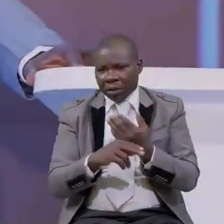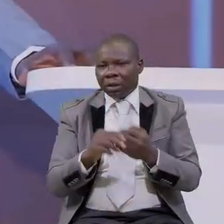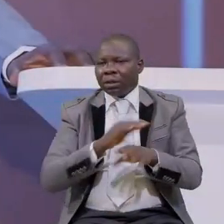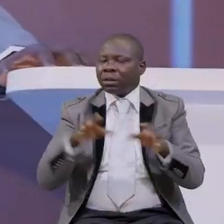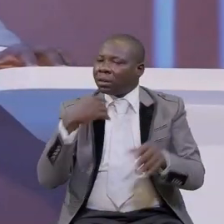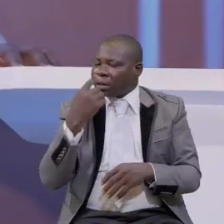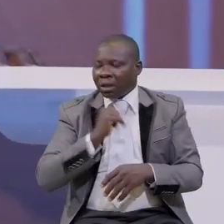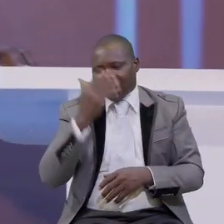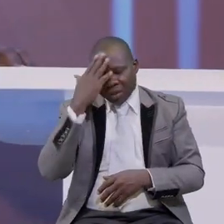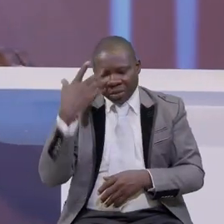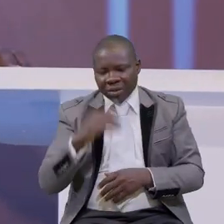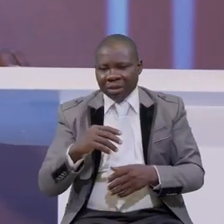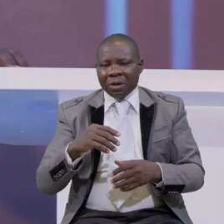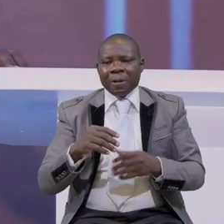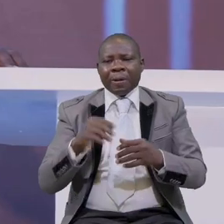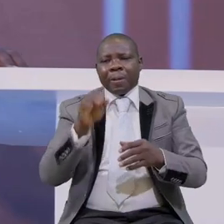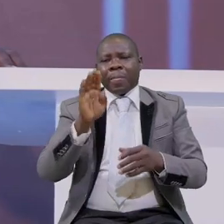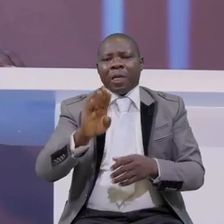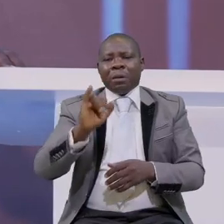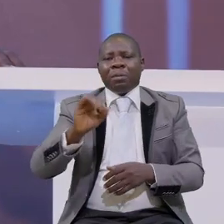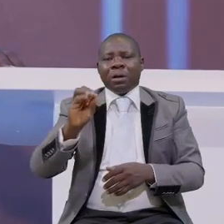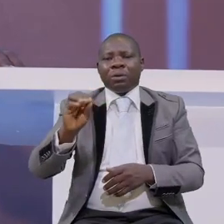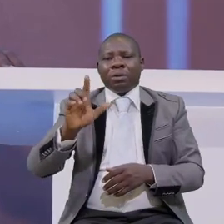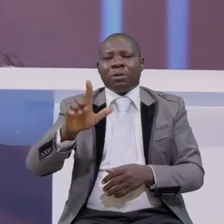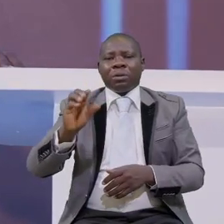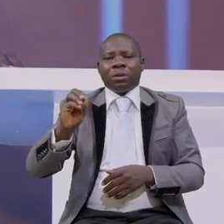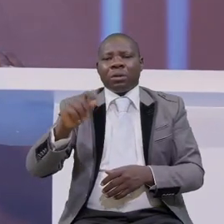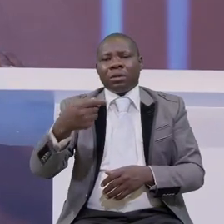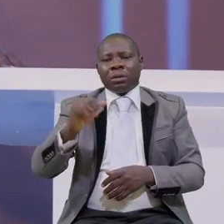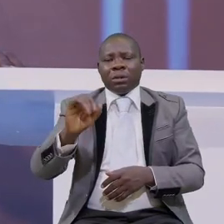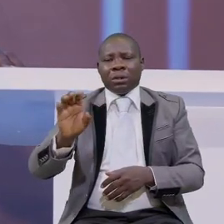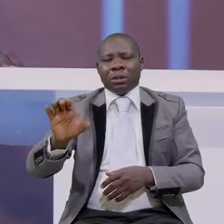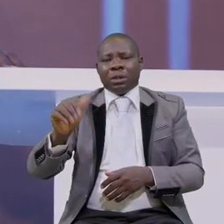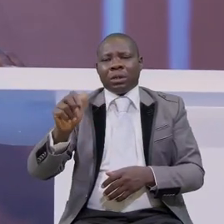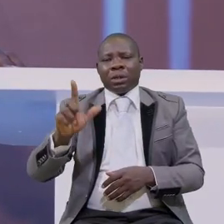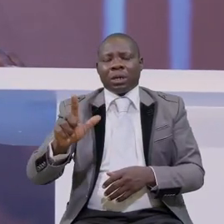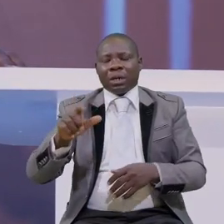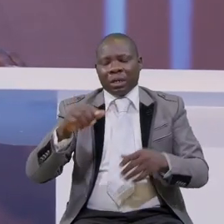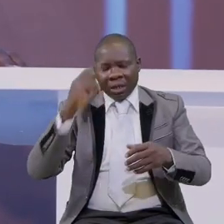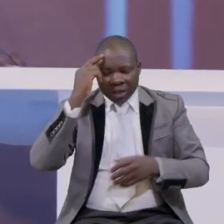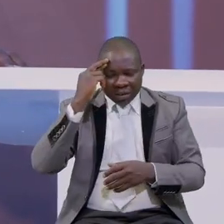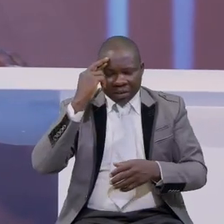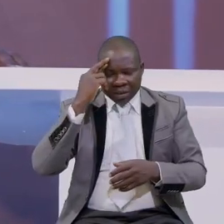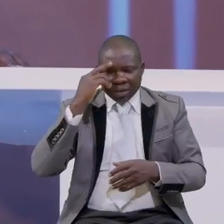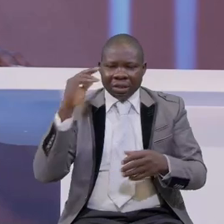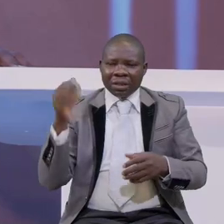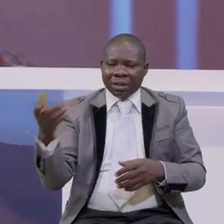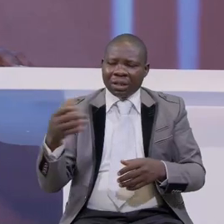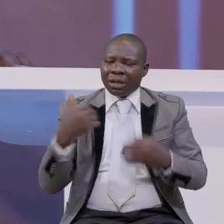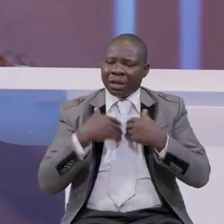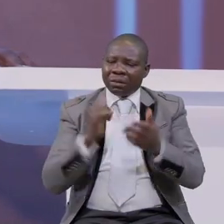je connais les raisons biologiques pour lesquelles ils ont... Ah, les nerfs sont affaiblis, glaucome,